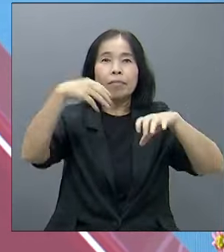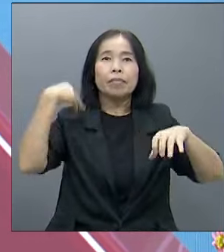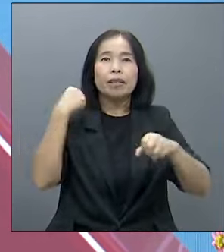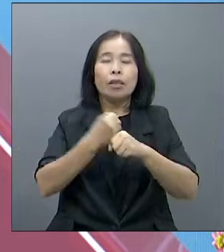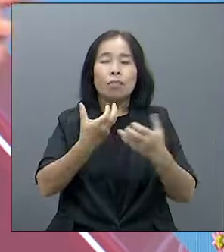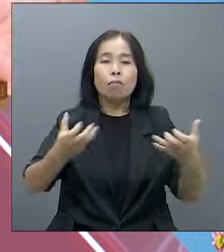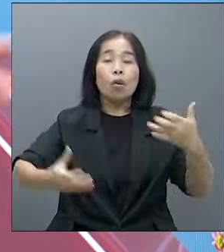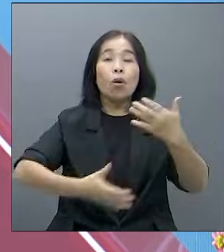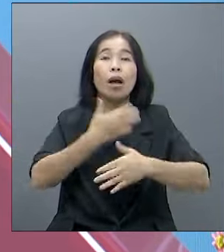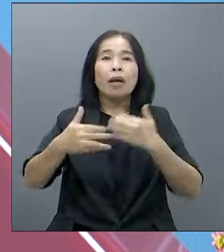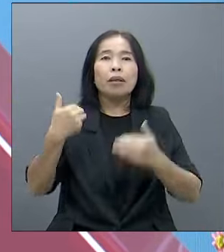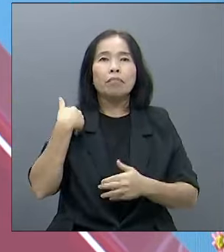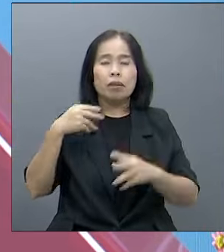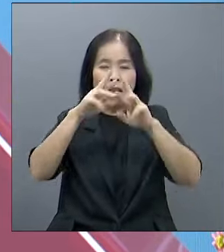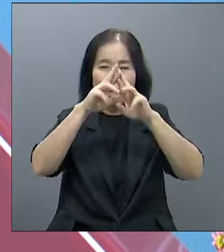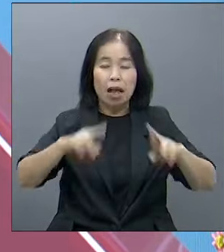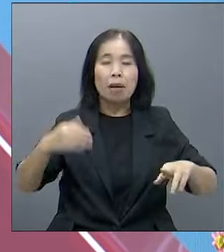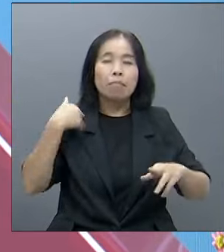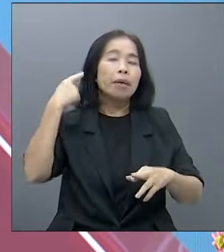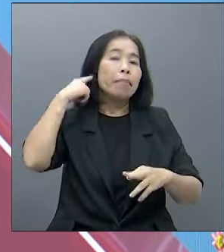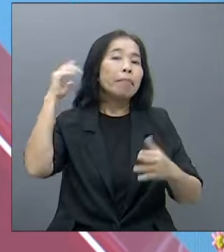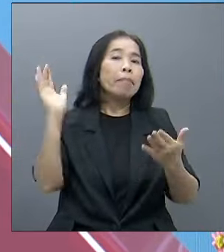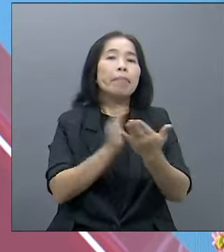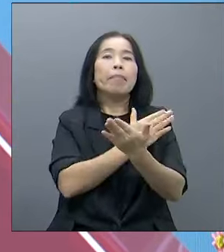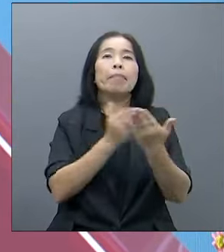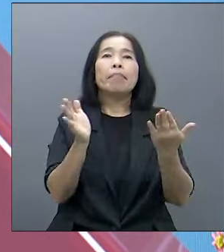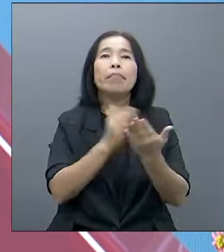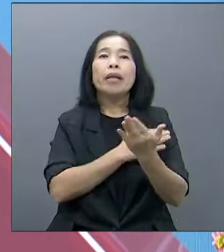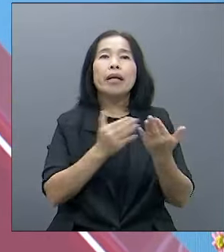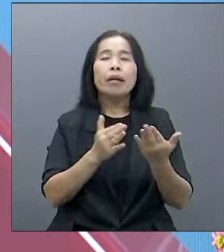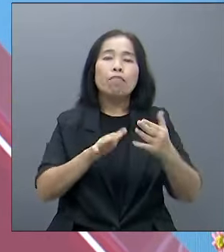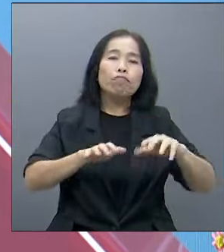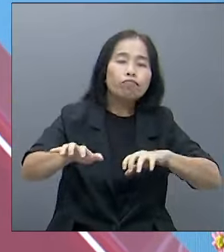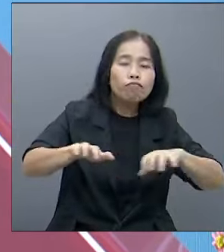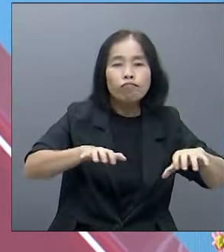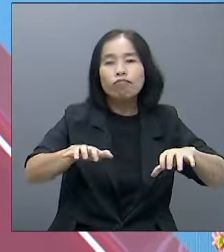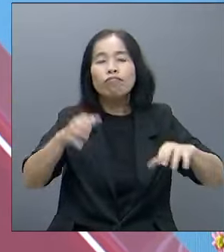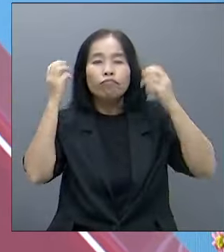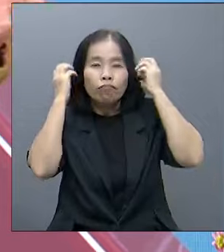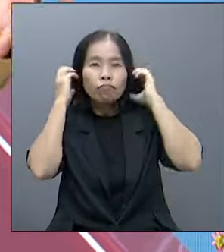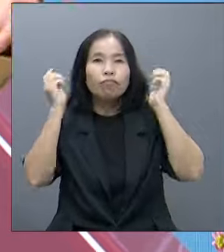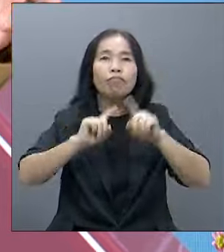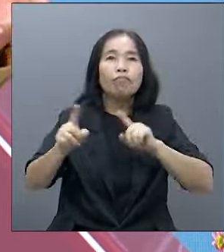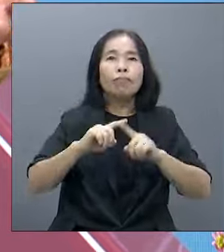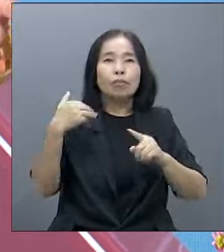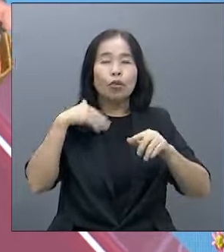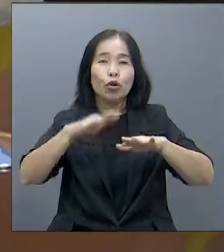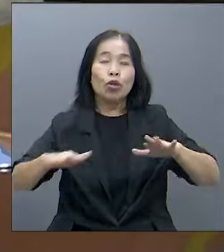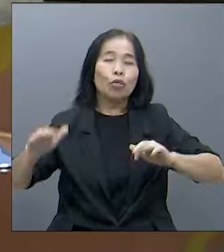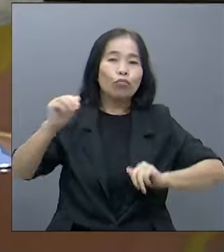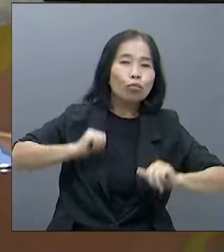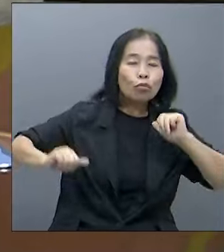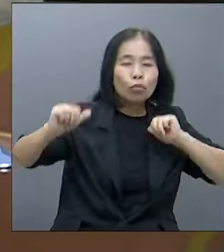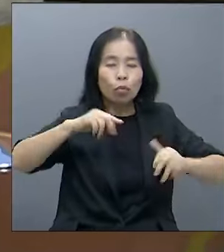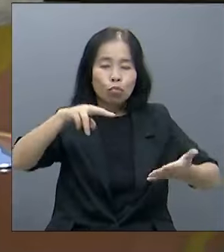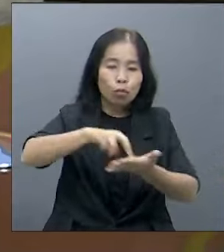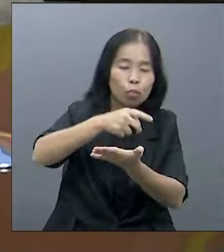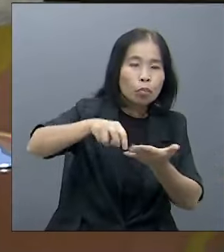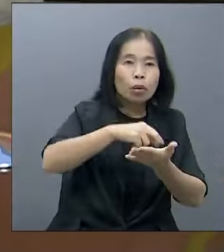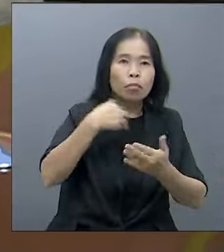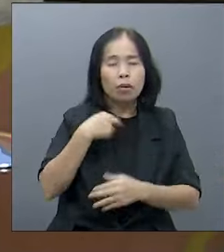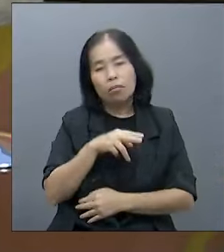แล้วผมไปเขาเปิดร้านแล้วก็เปิดเพลงเป็นพวกเพลงทีป๊อปเคป๊อปเนี่ยเปิดแล้วก็เด็กจะมาเต้นกันเยอะๆอ่ะ เต้นซ้อมกันเหรอ เต้นกันไม่เ